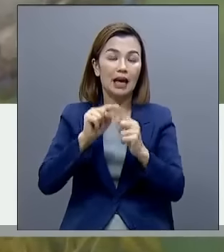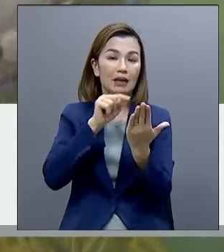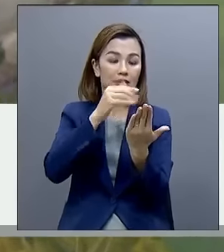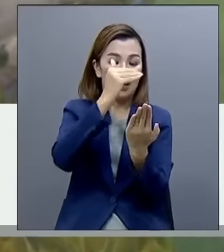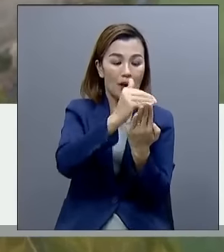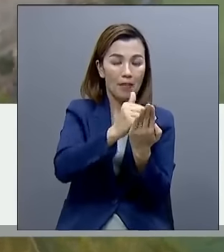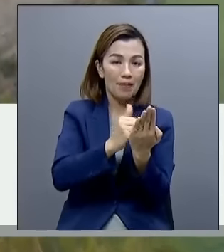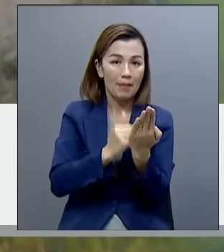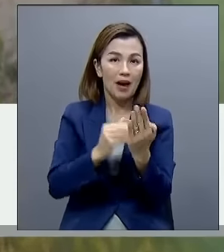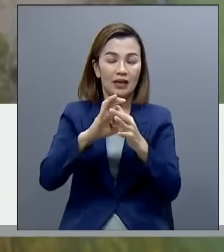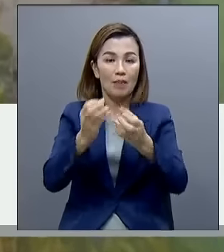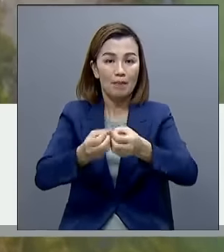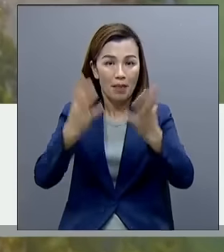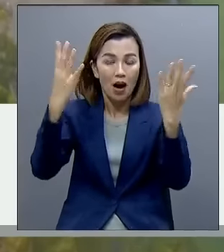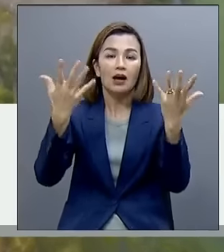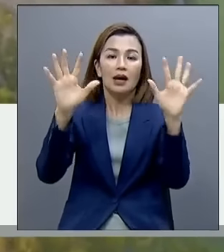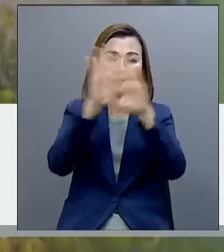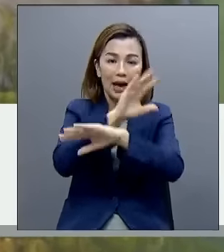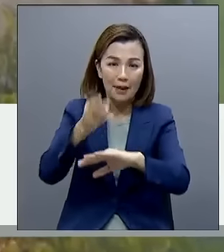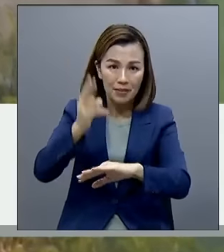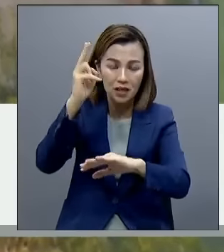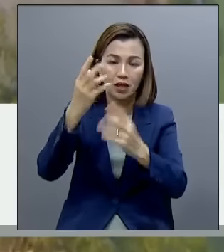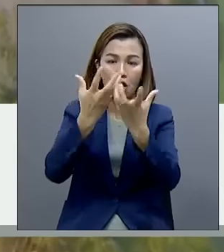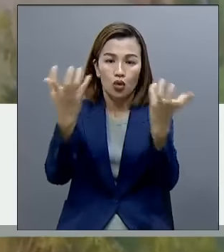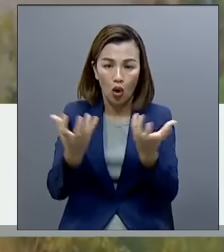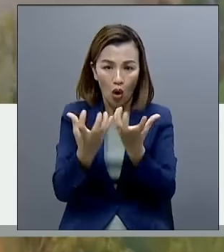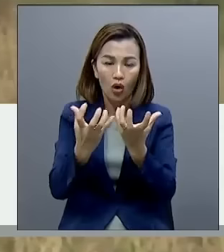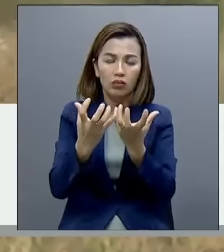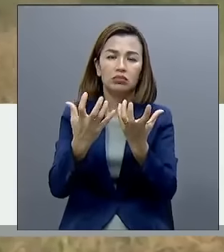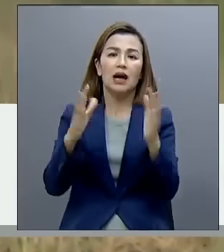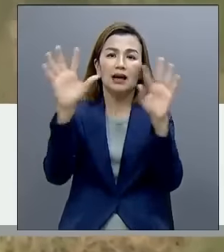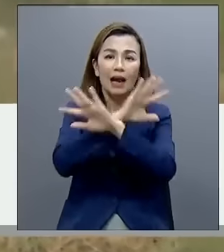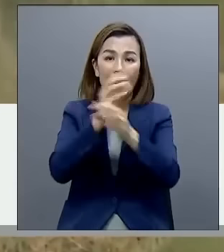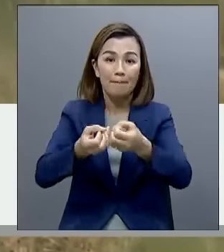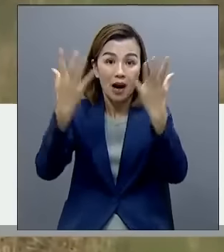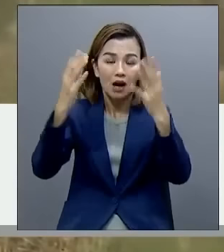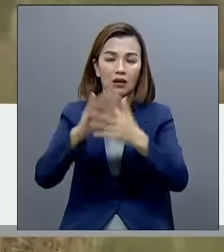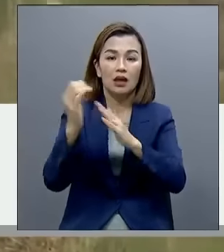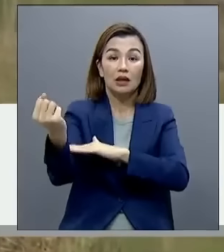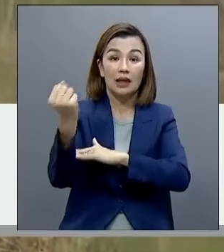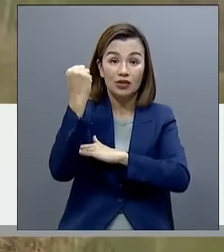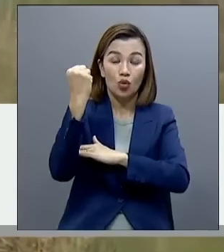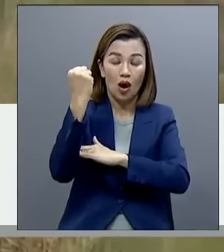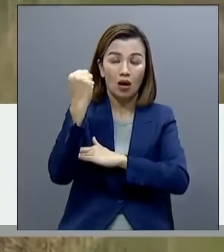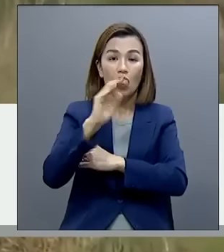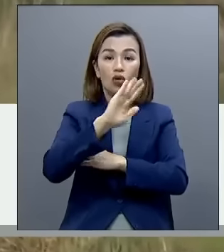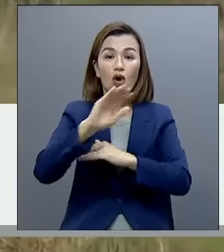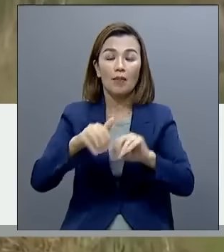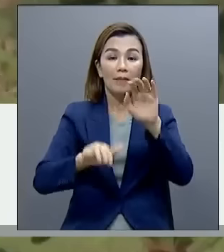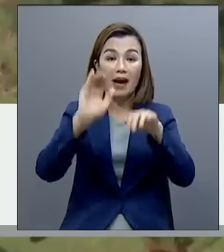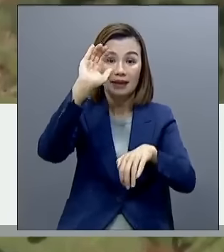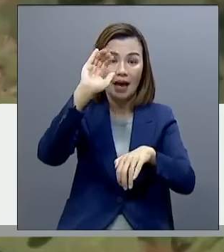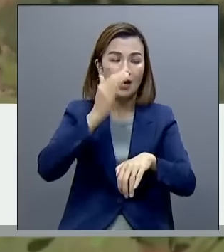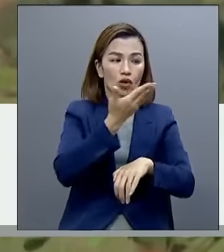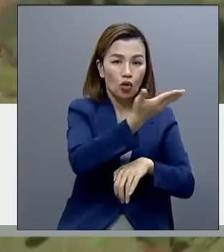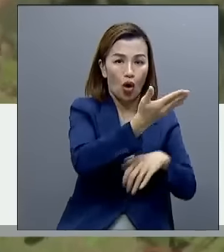บิดดอกไม้เพลิงและสิ่งเทียมอาวุธซึ่งอย่างที่เราทราบเลยอยู่ในอำนาจของกระทรวงมหาดไทยขออนุญาตถูกต้องจากนายอำเภอค่ะนายอ